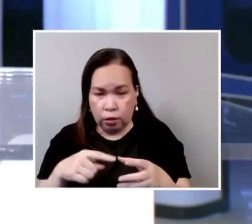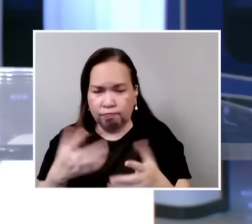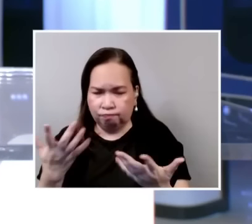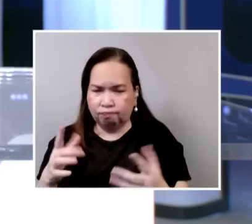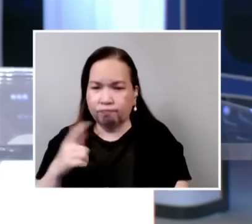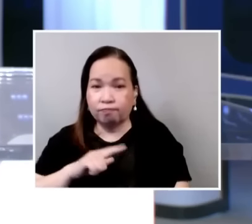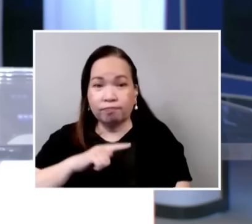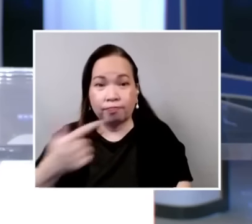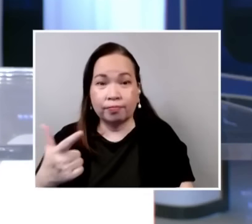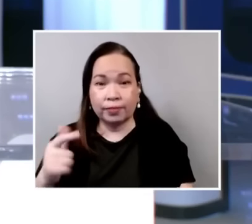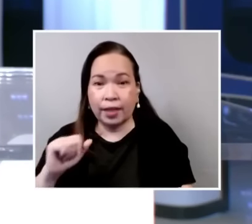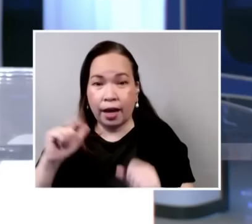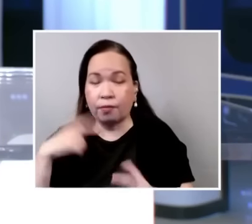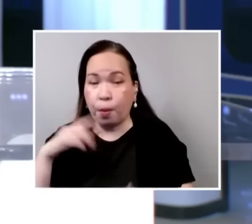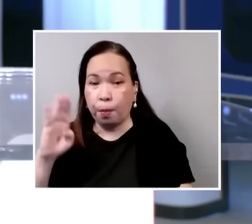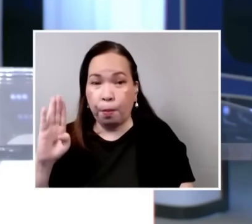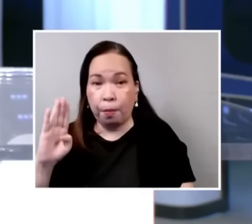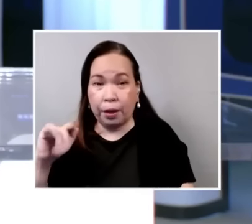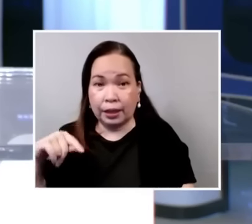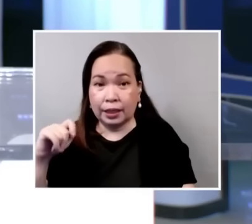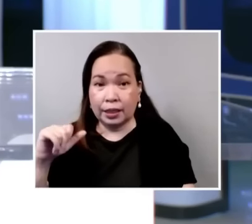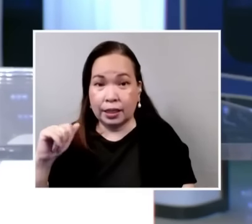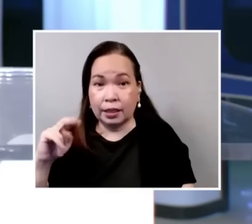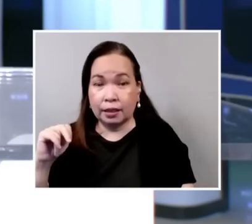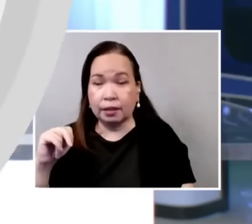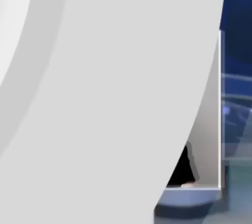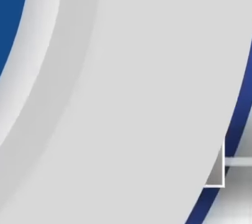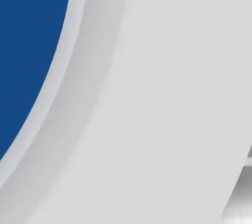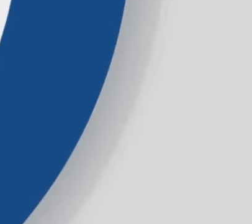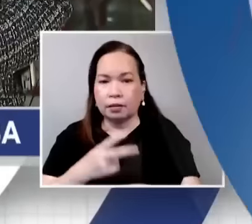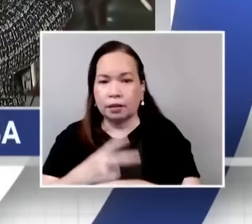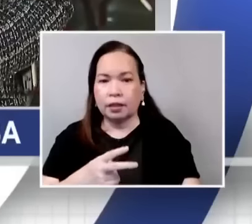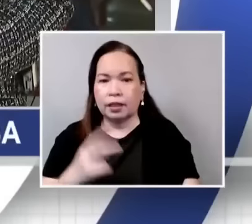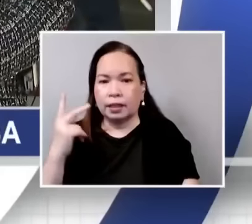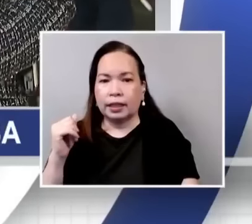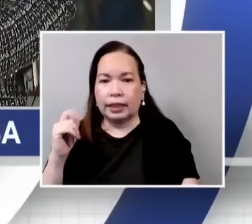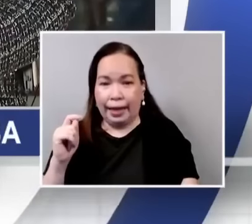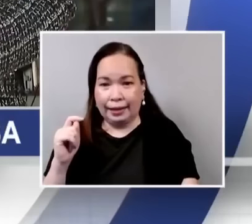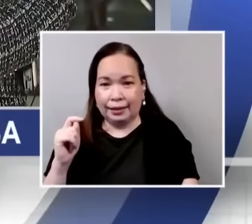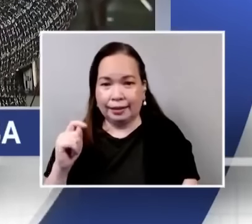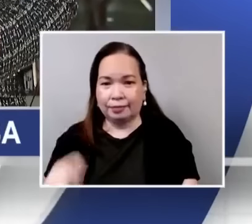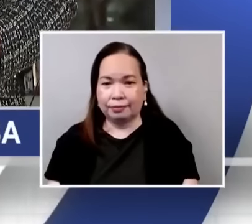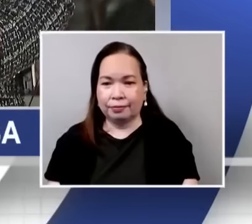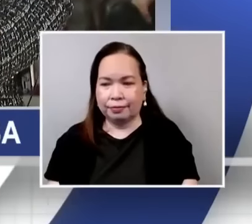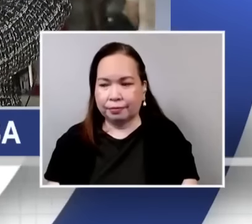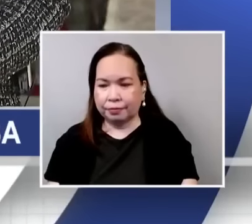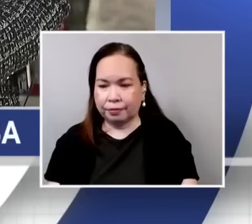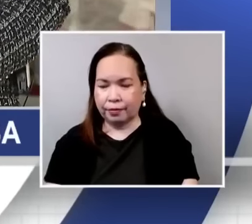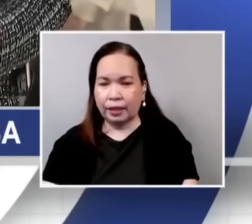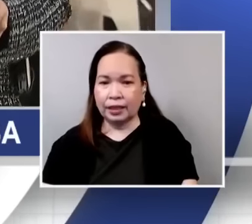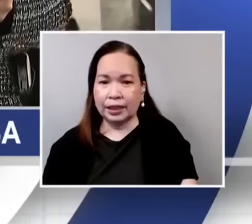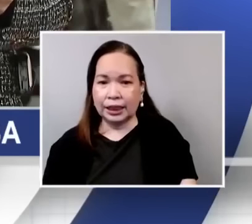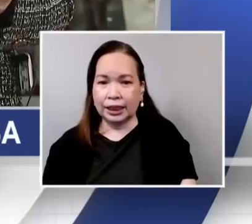mula pa rin sa Batasang Pambansa, nagpapatrol si Katrina Domingo. Katrina!